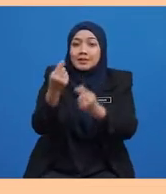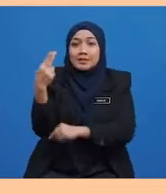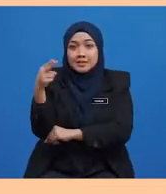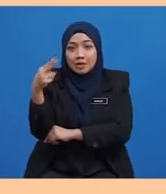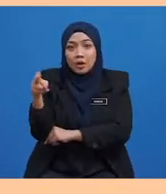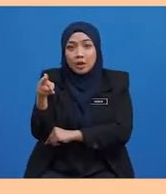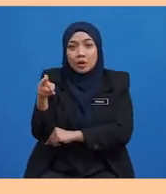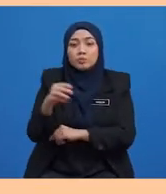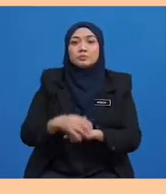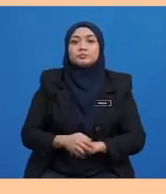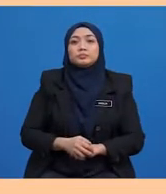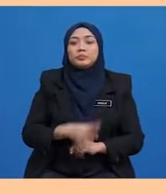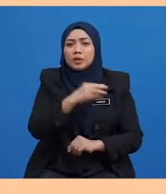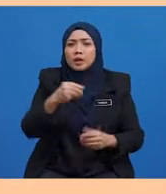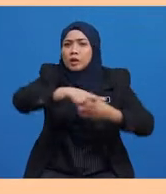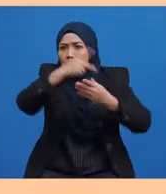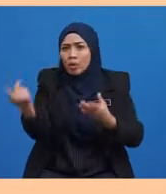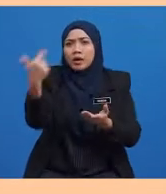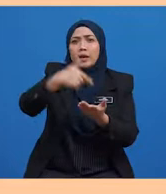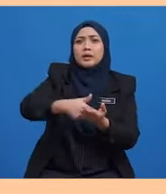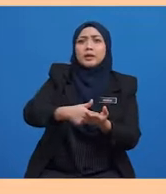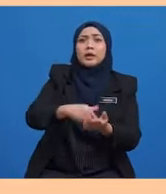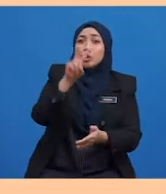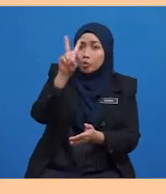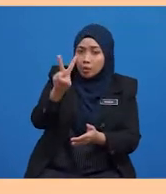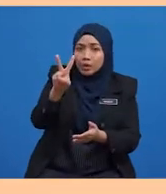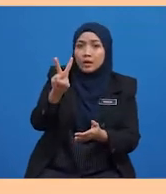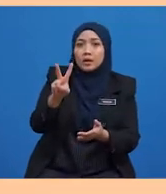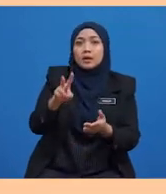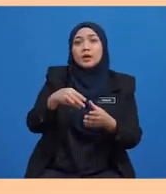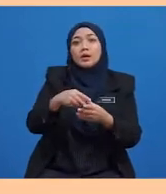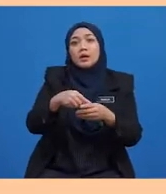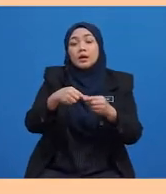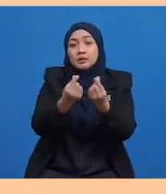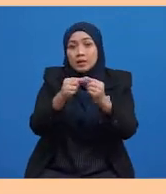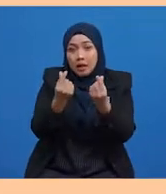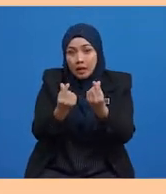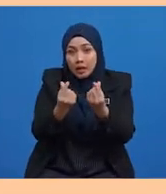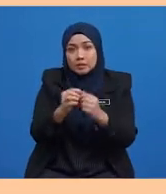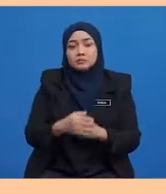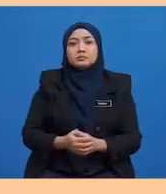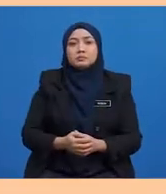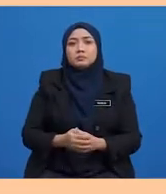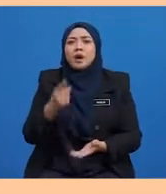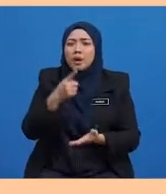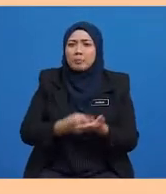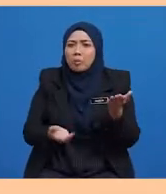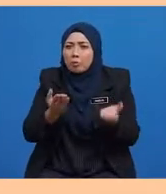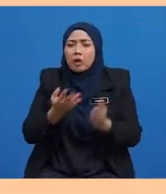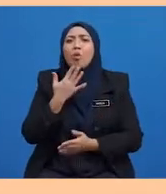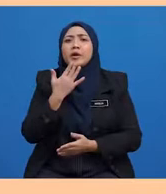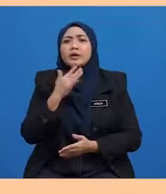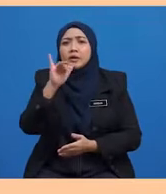hijau. Apakah kebolehjadian warna kacang yang dikeluarkan